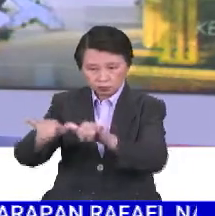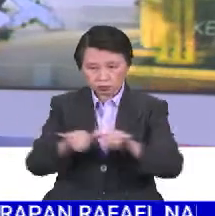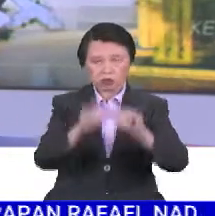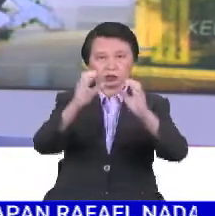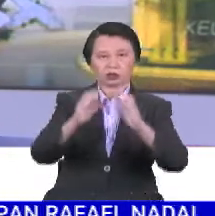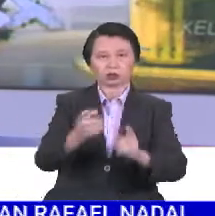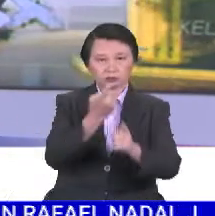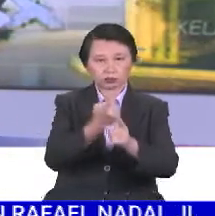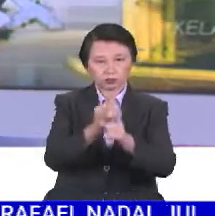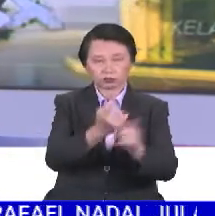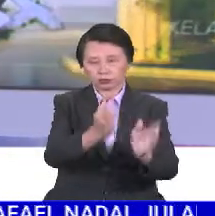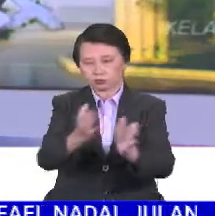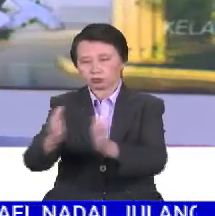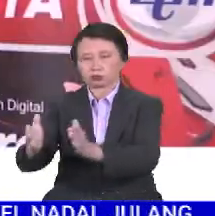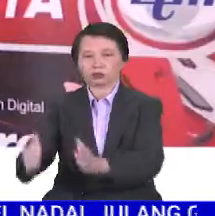secara sistematik.